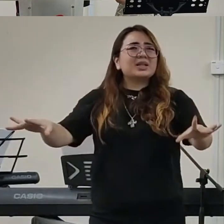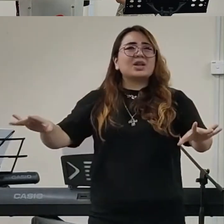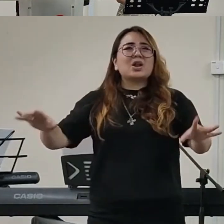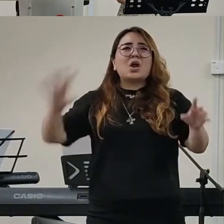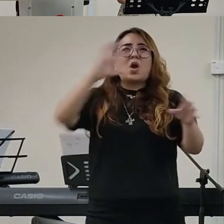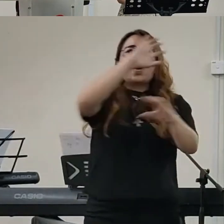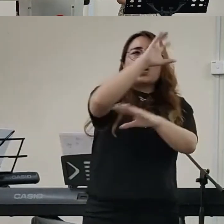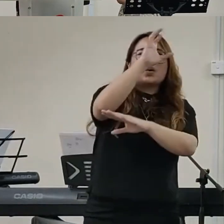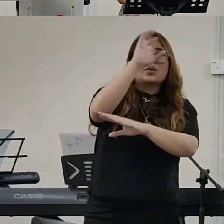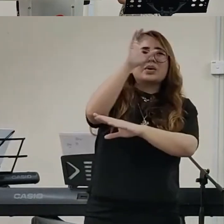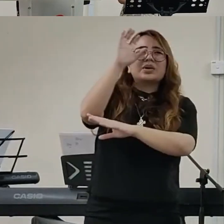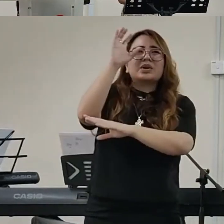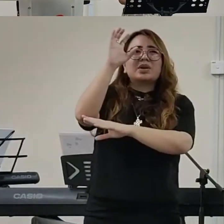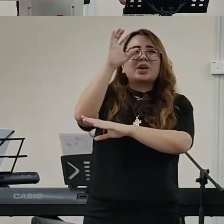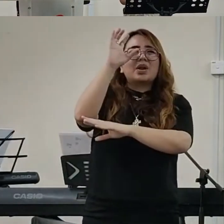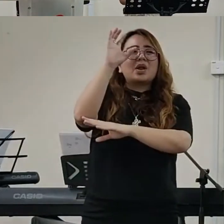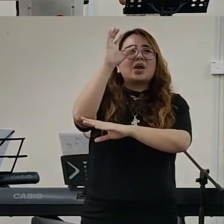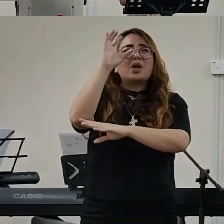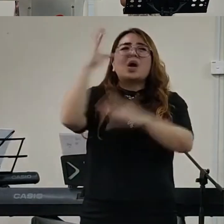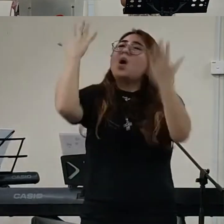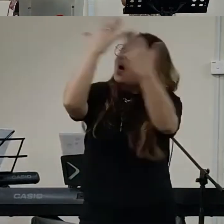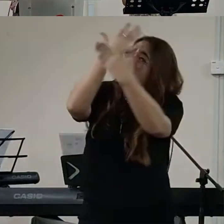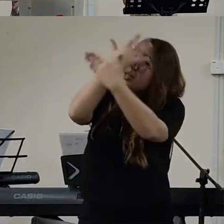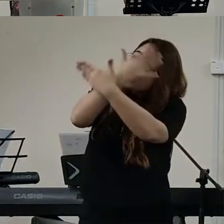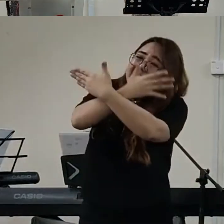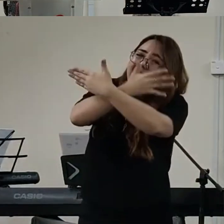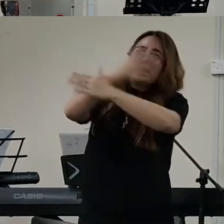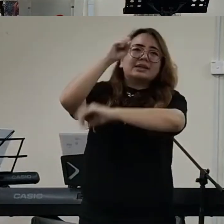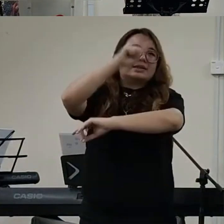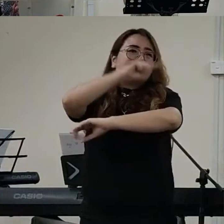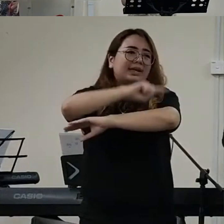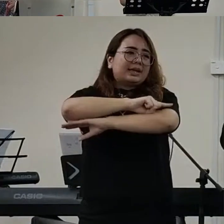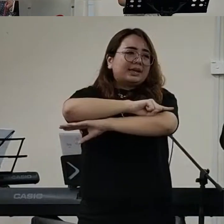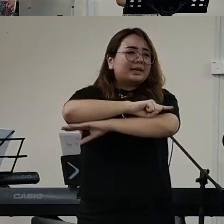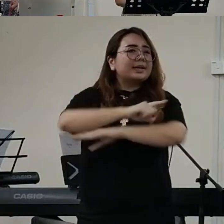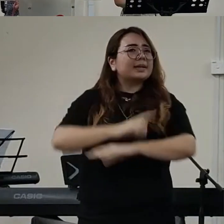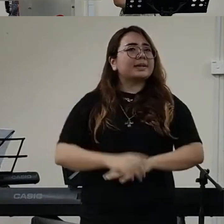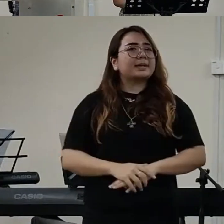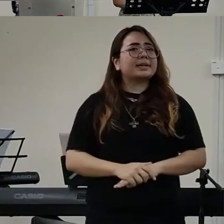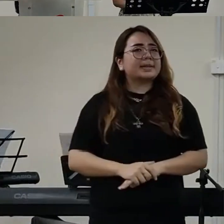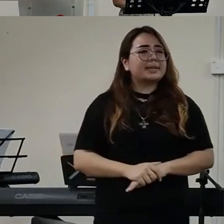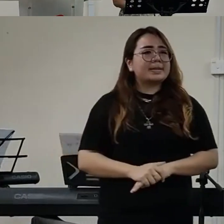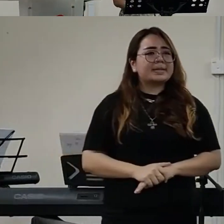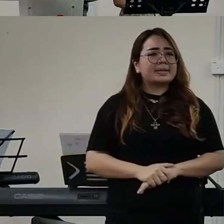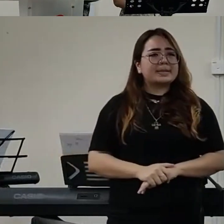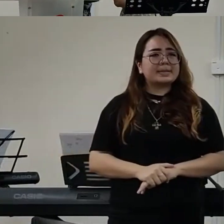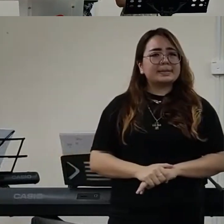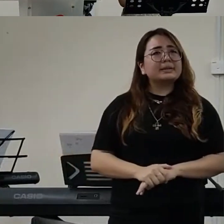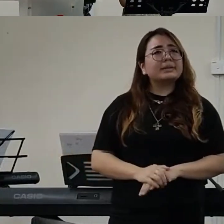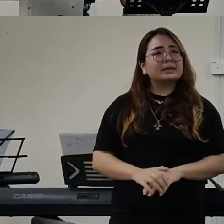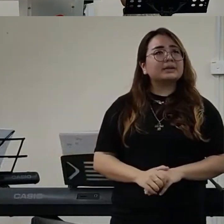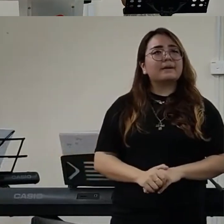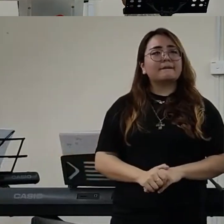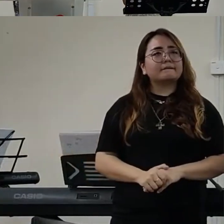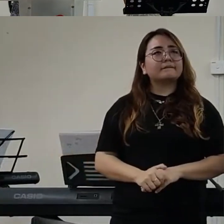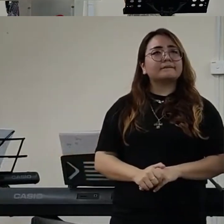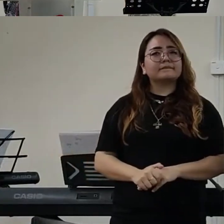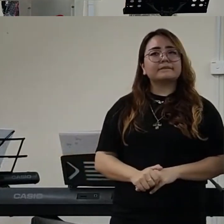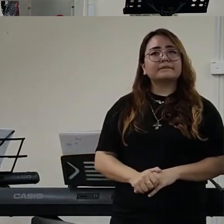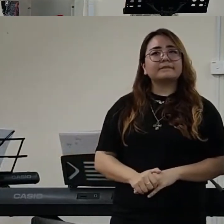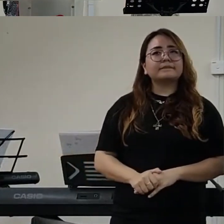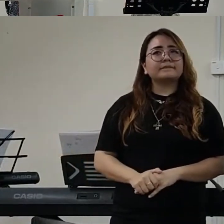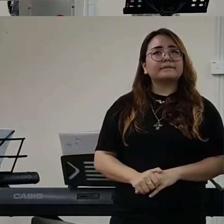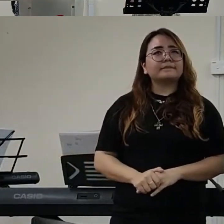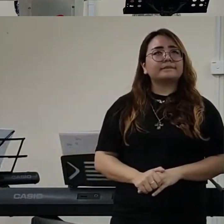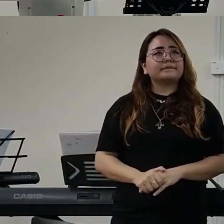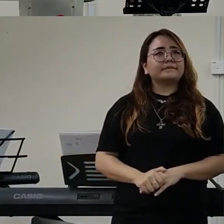寻找他的羊，我也必照样寻找我的羊。这些羊在密云幽暗的日子四散